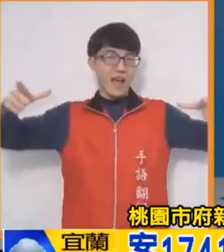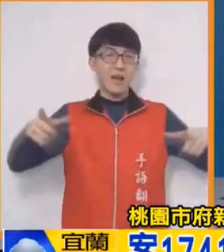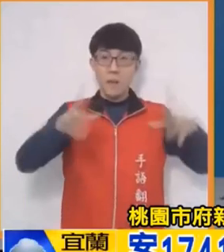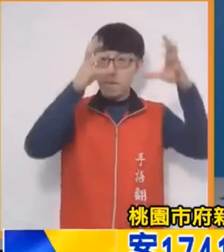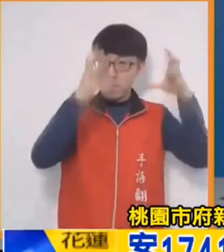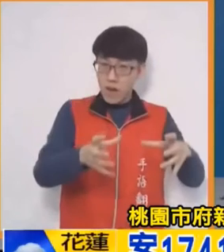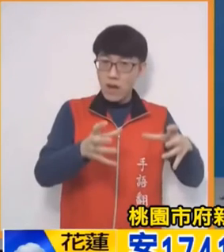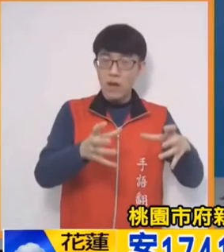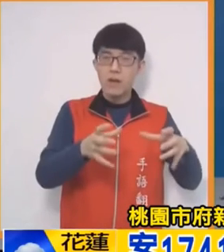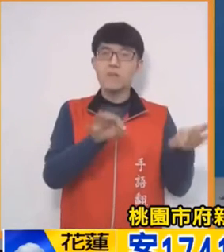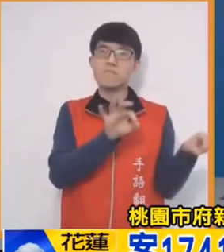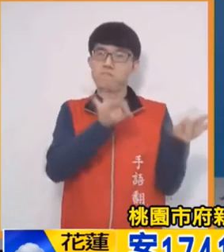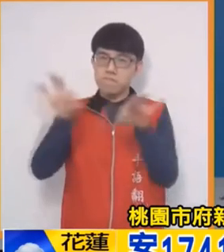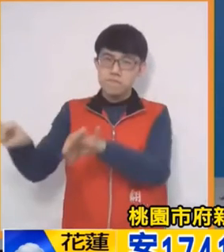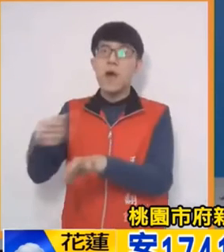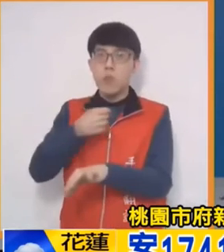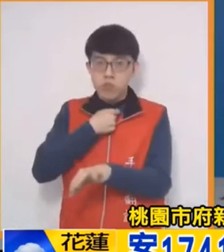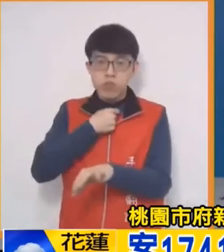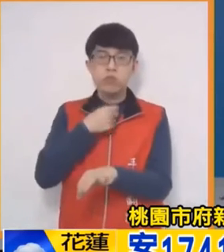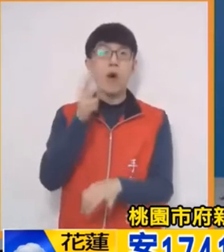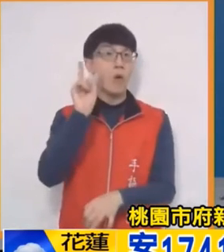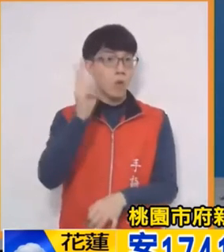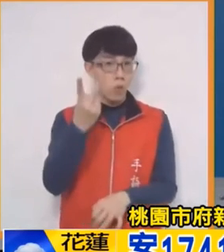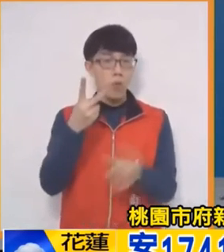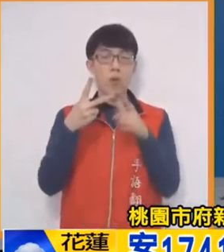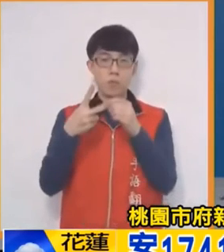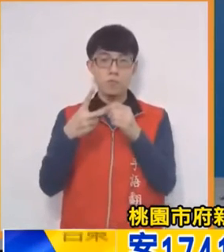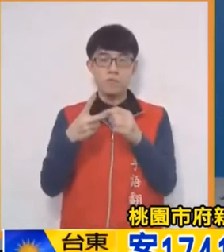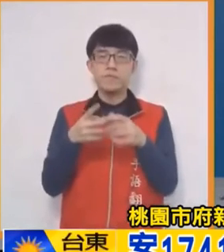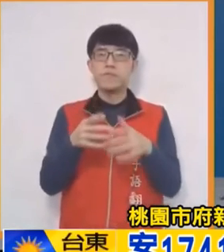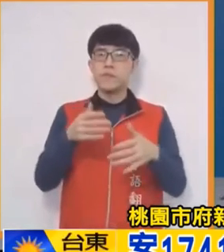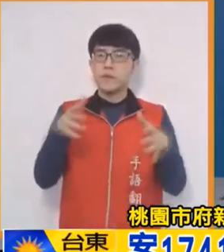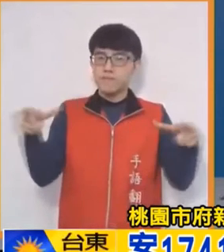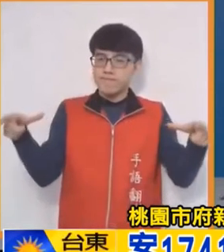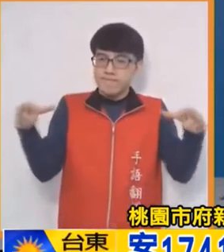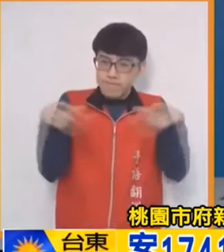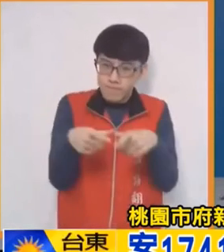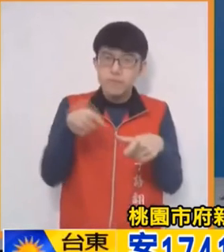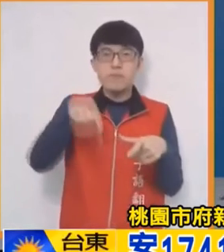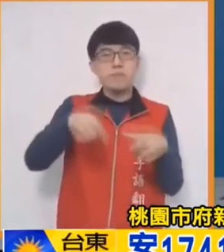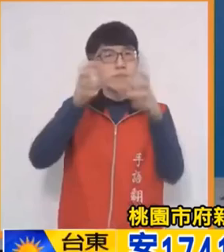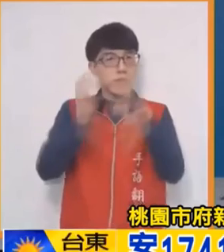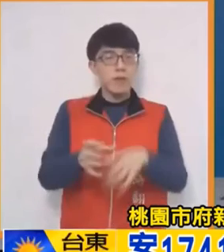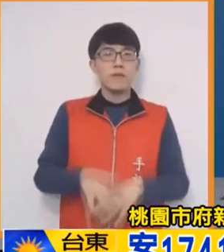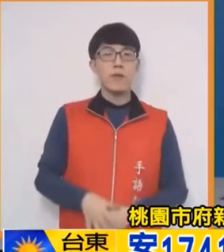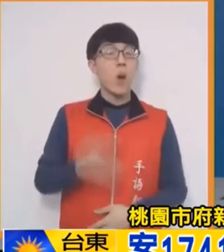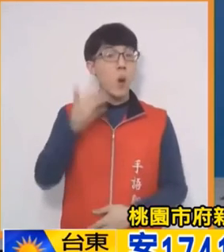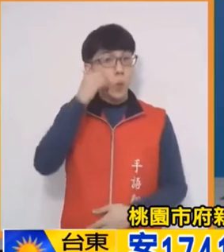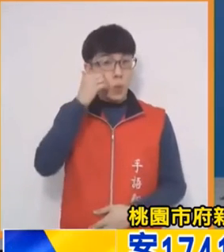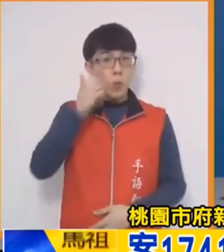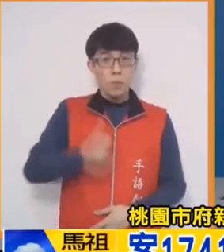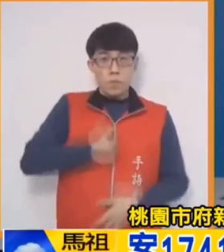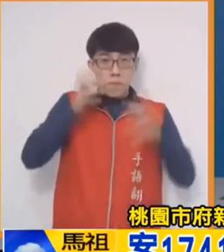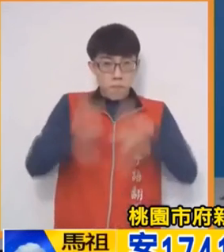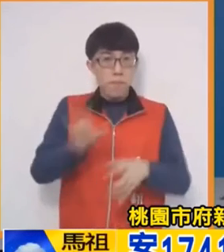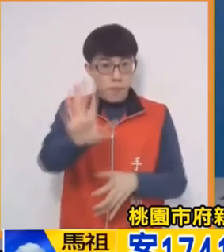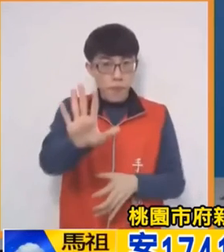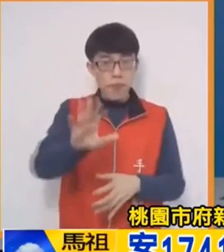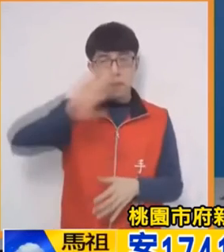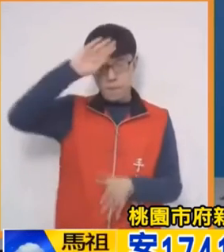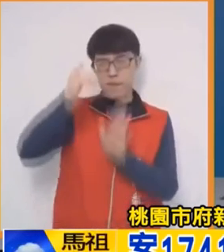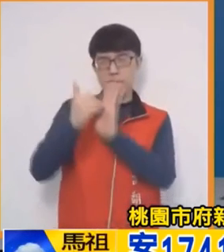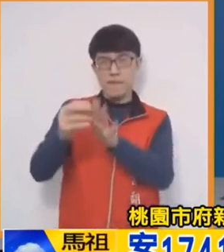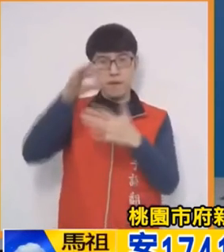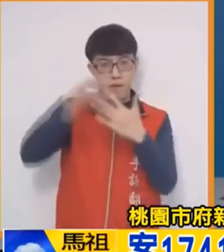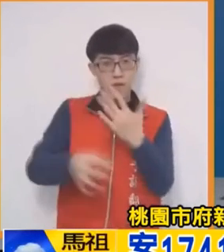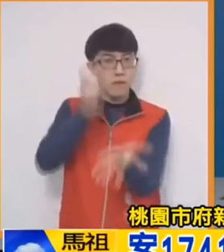缩小规模。那如果在举办的时候呢，也应该要确实的来落实这个防疫的措施。那民